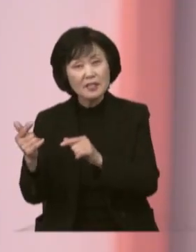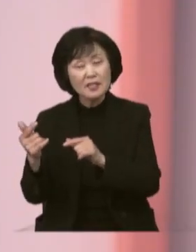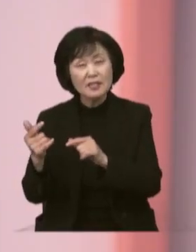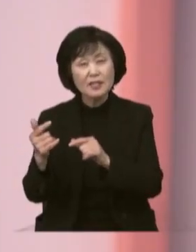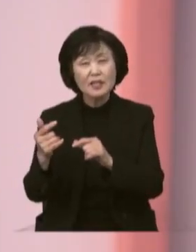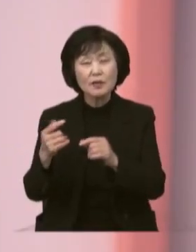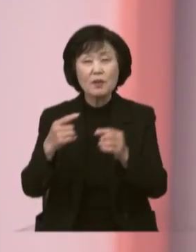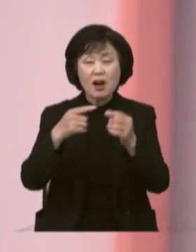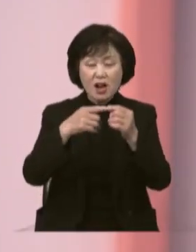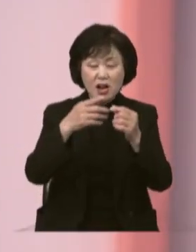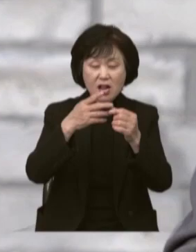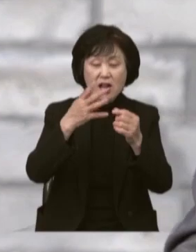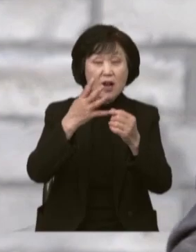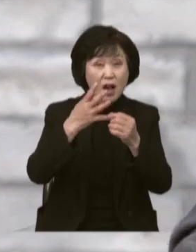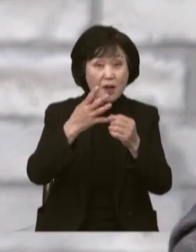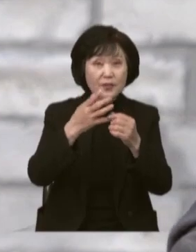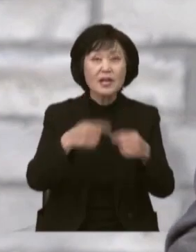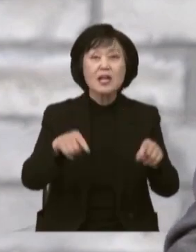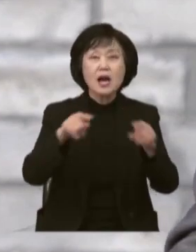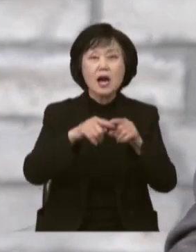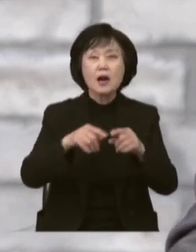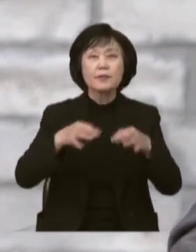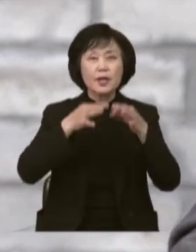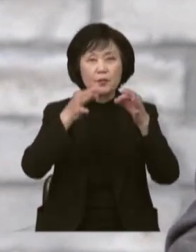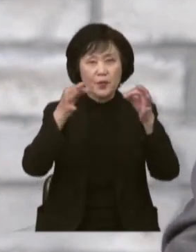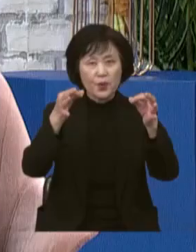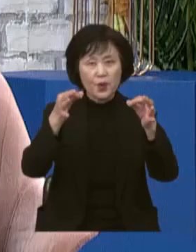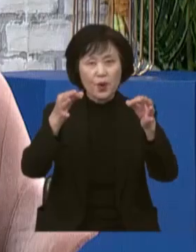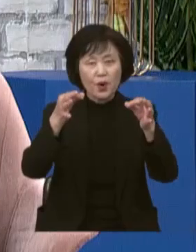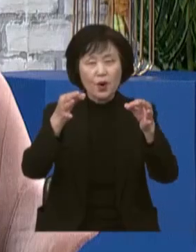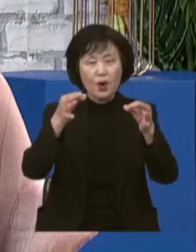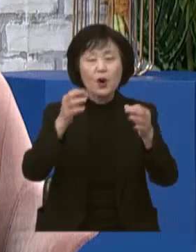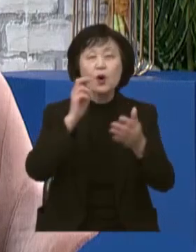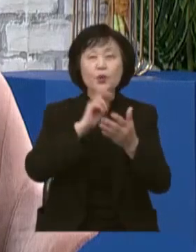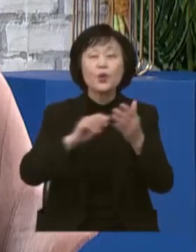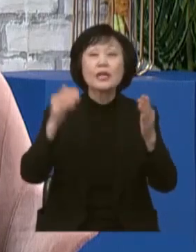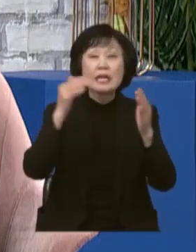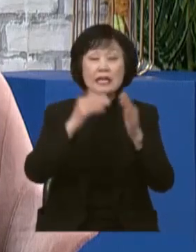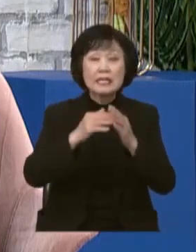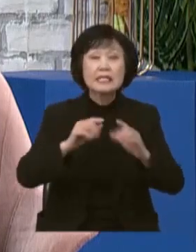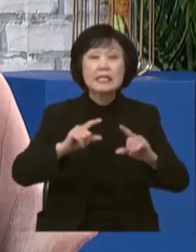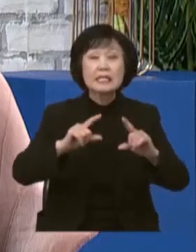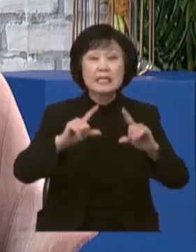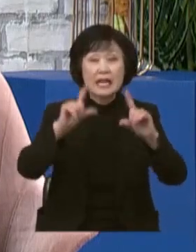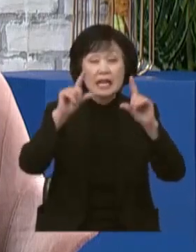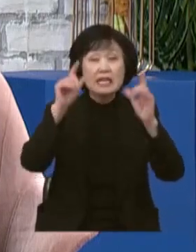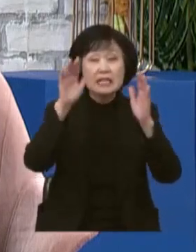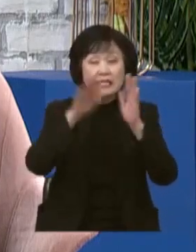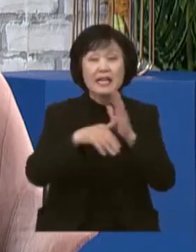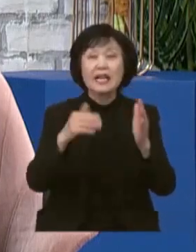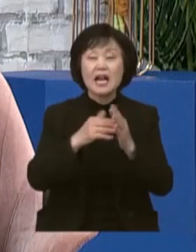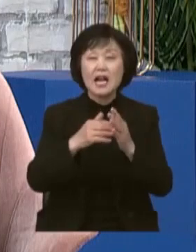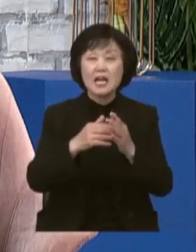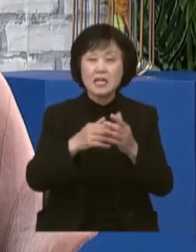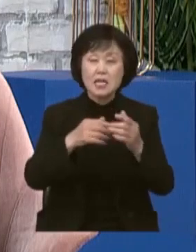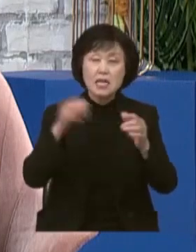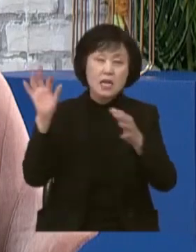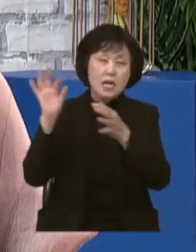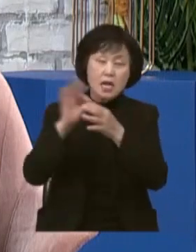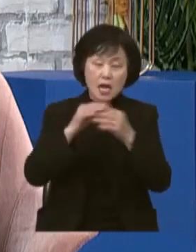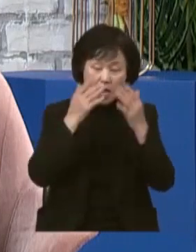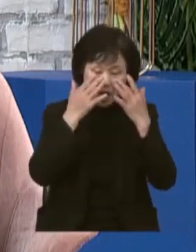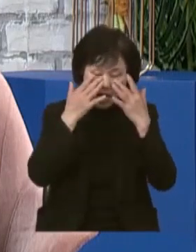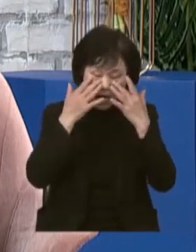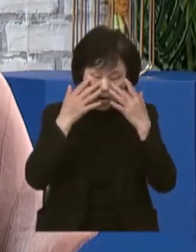살아계신 예수님을 만났어요. 아멘. 아멘. 아니 나 같은 죄인 살리실 딱 그 그 소절 딱